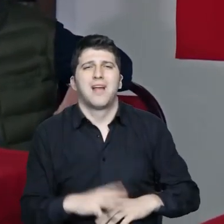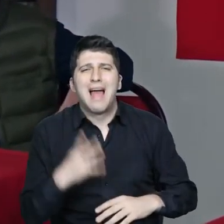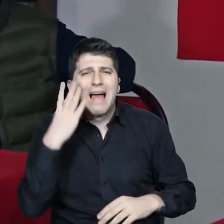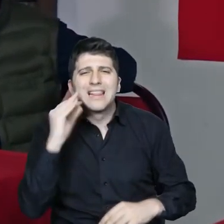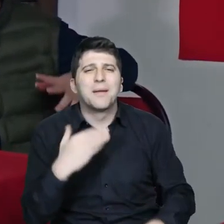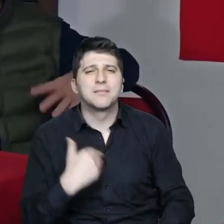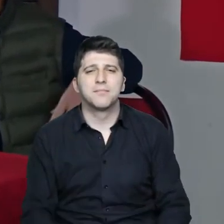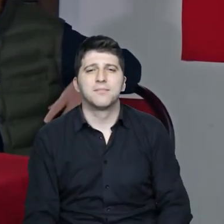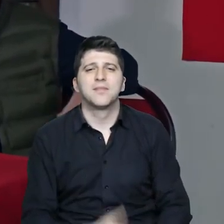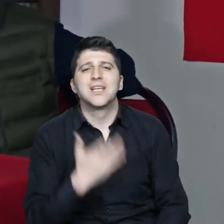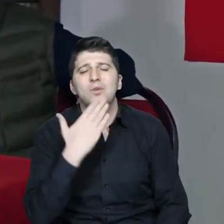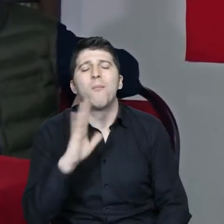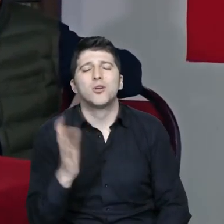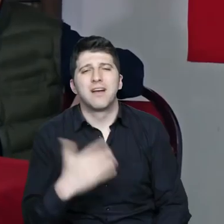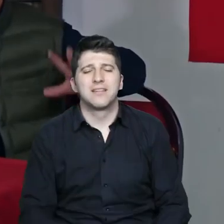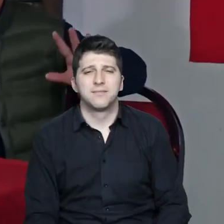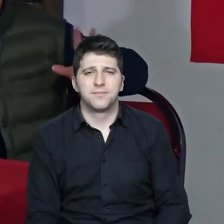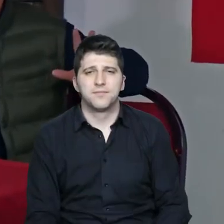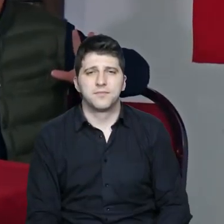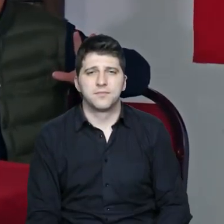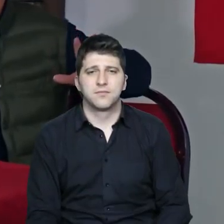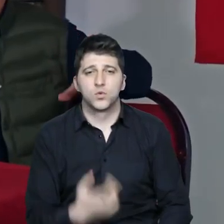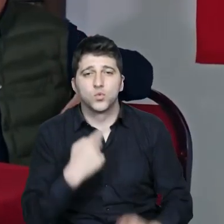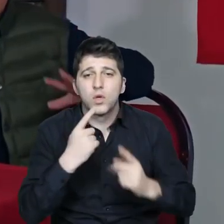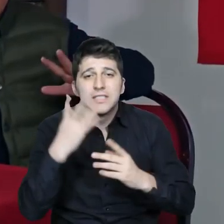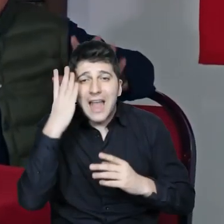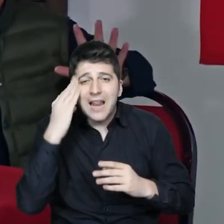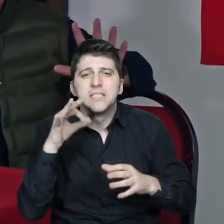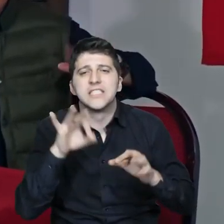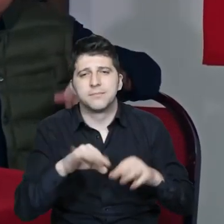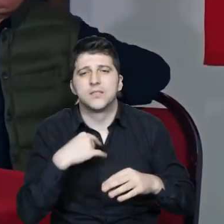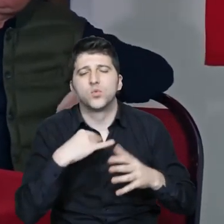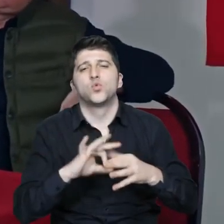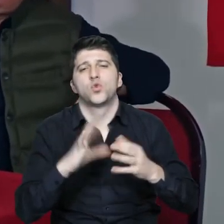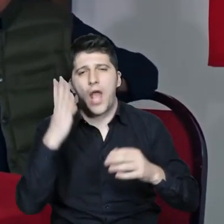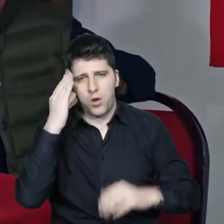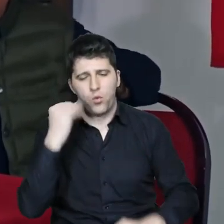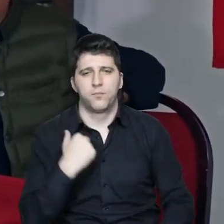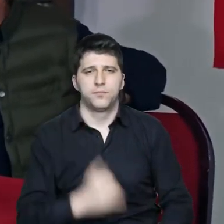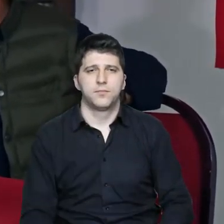Anlamadım. Yap bir şey. Bu sözün ne manaya geldiğini şimdi çok iyi çözüyor.